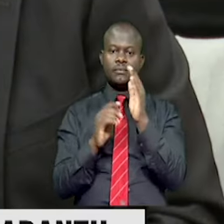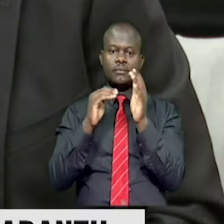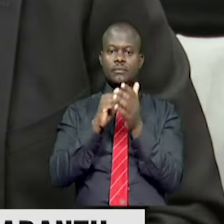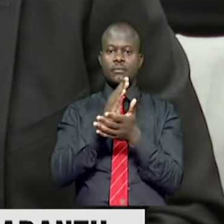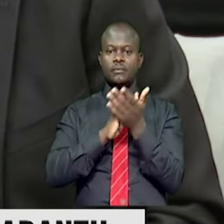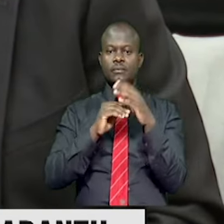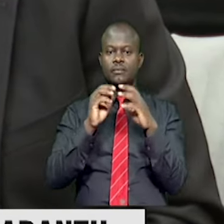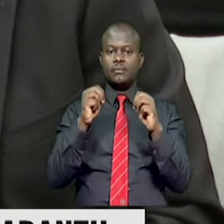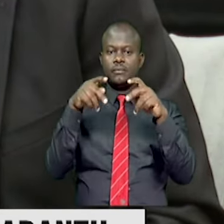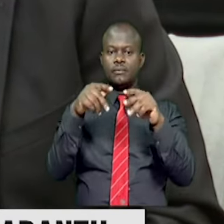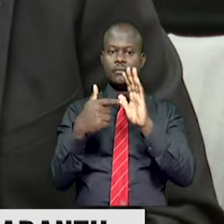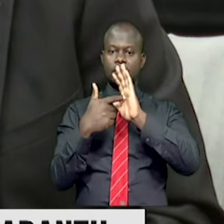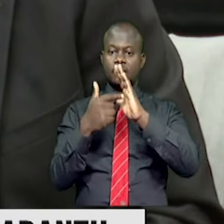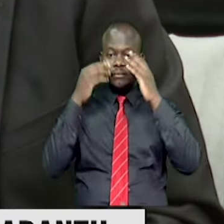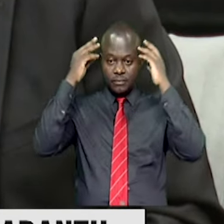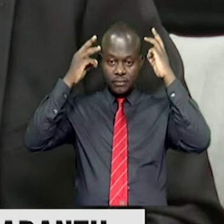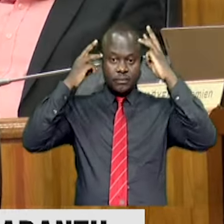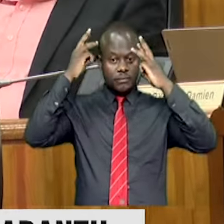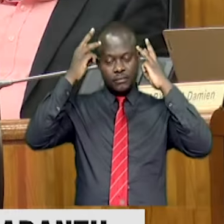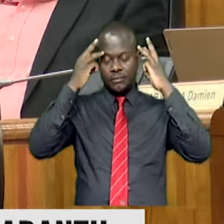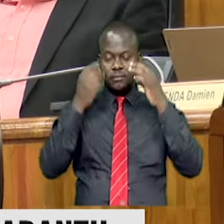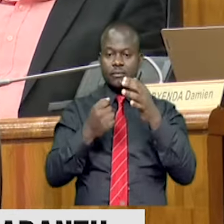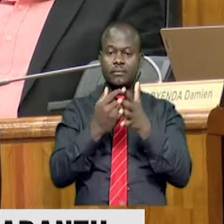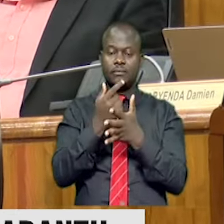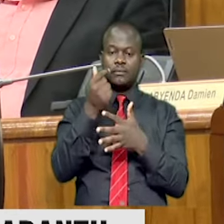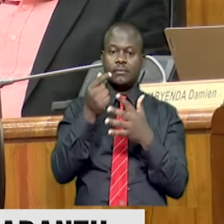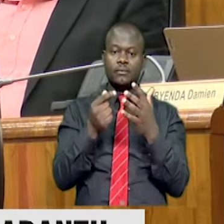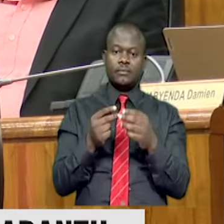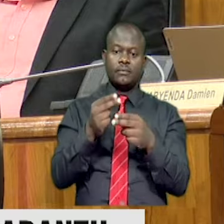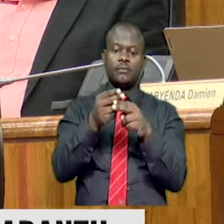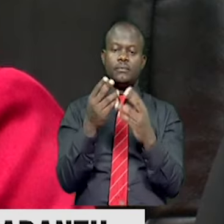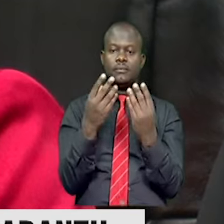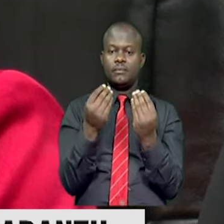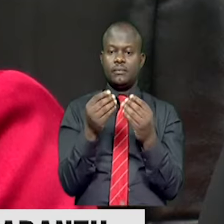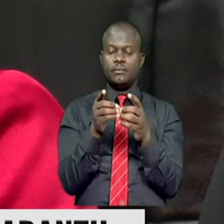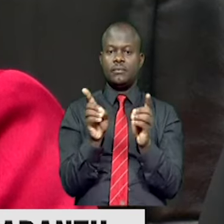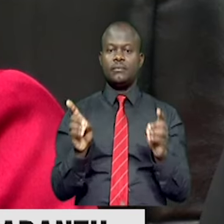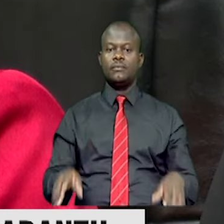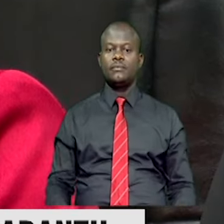badepite banagaragaje impungenge batewe n'ibyo bise koroshya ubutane.